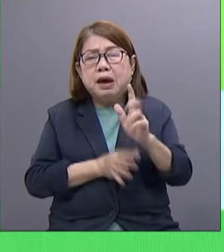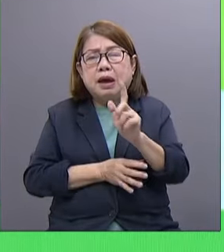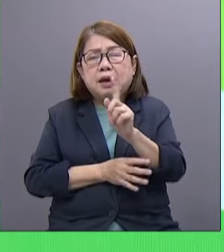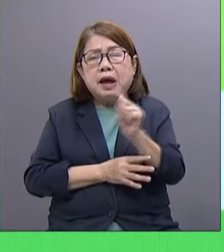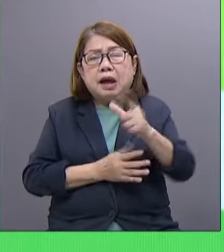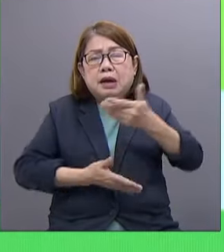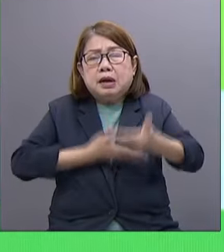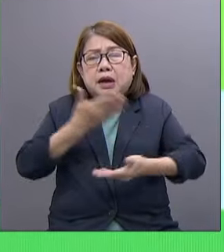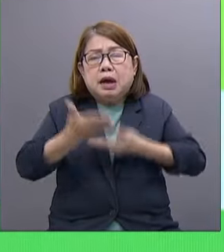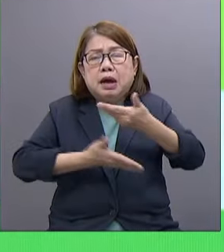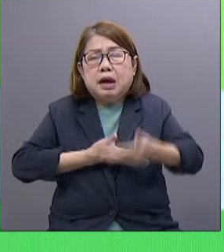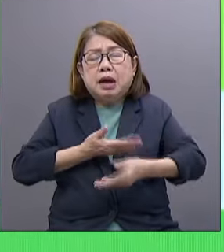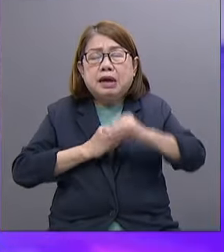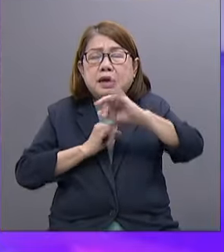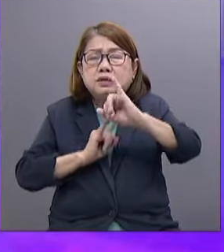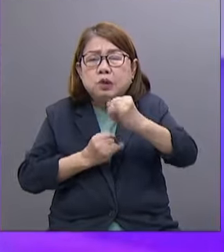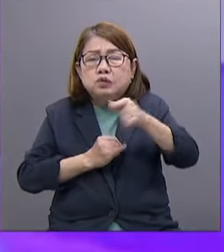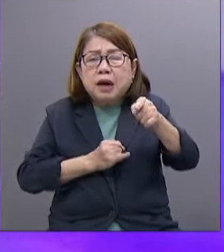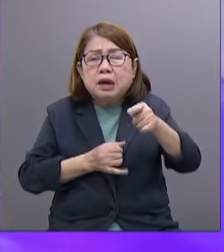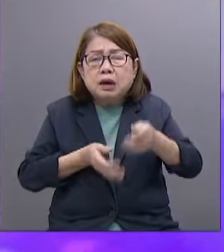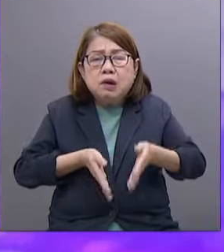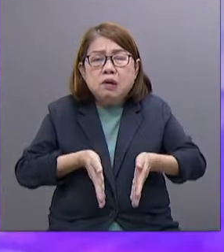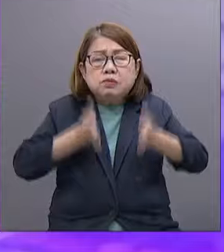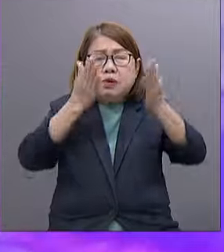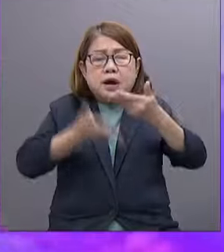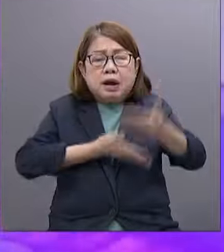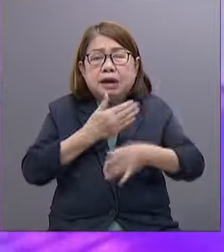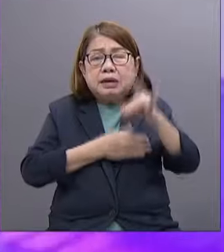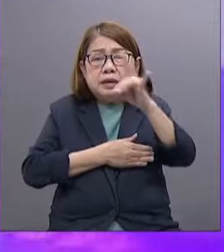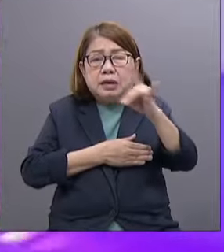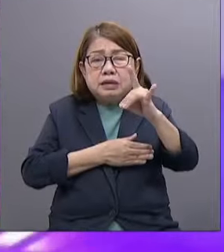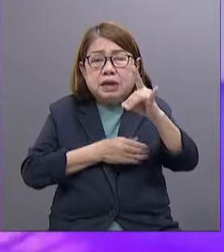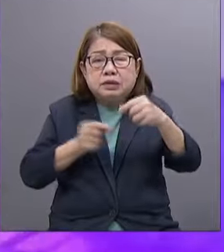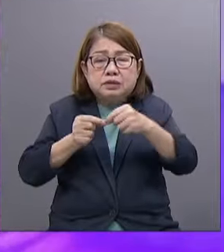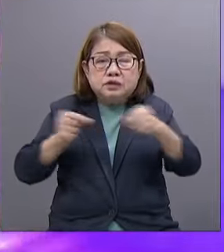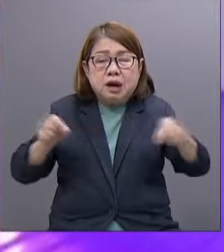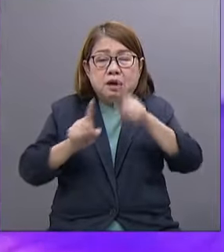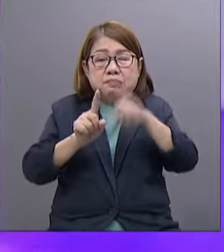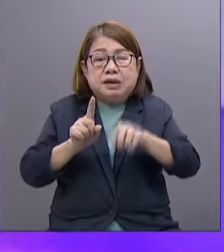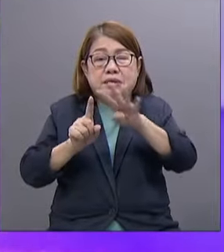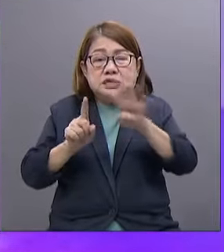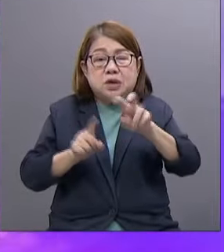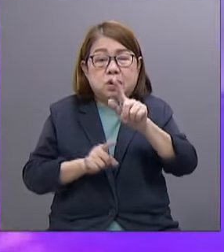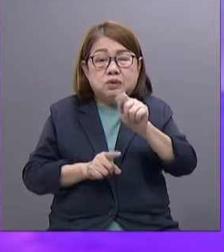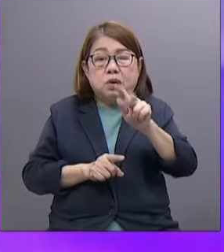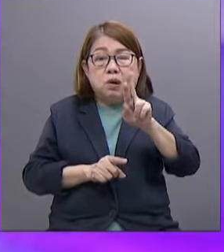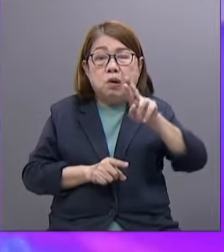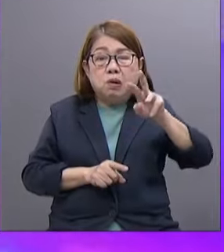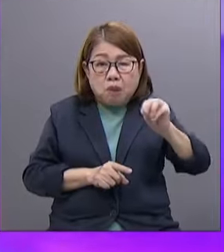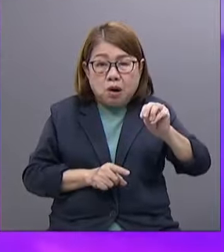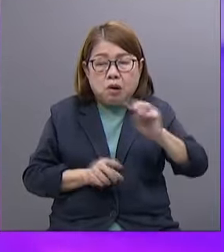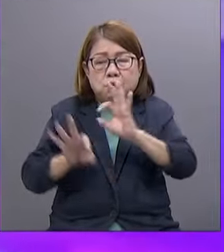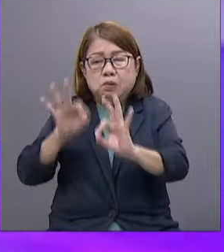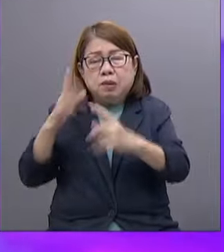จตุจักรในโซนขายสัตว์เลี้ยงกินพื้นที่กว่า 1,400ตรางเมตนะคะเหตุการณ์นี้เกิดขึ้นเมื่อวันที่ 11